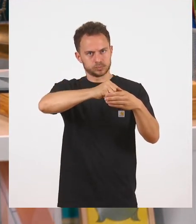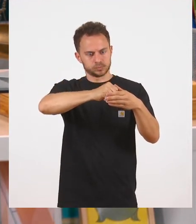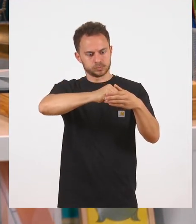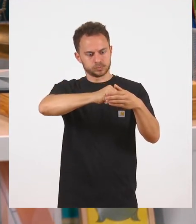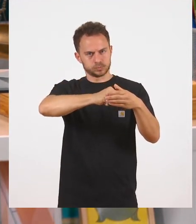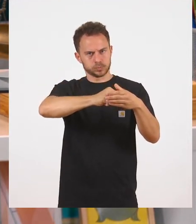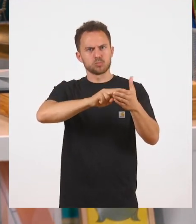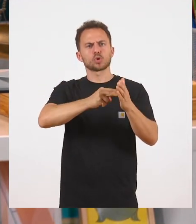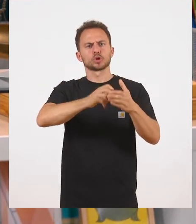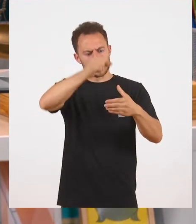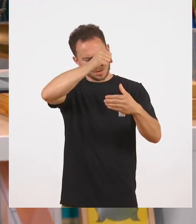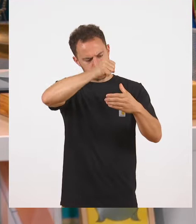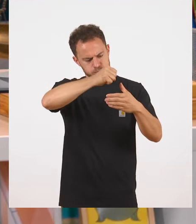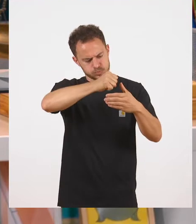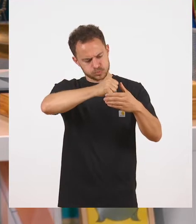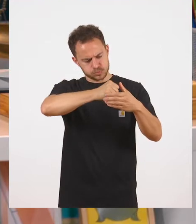προσεκτικά,